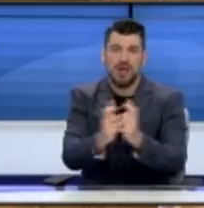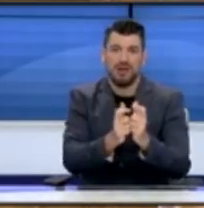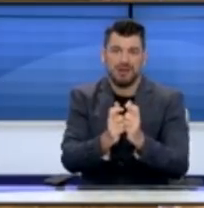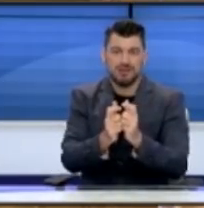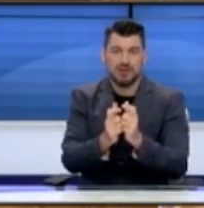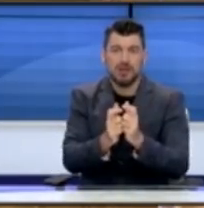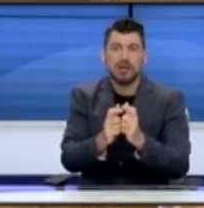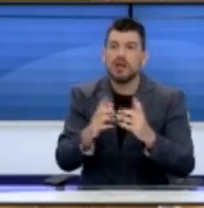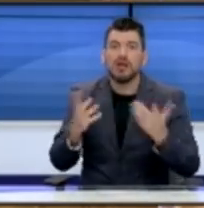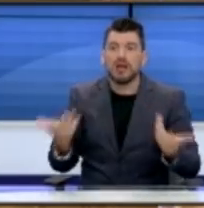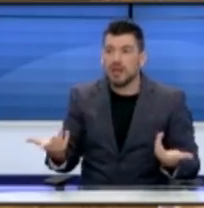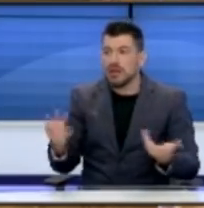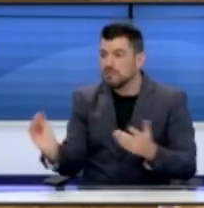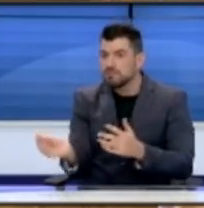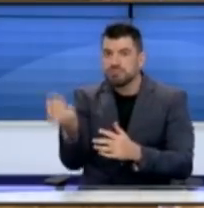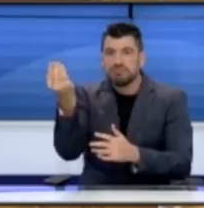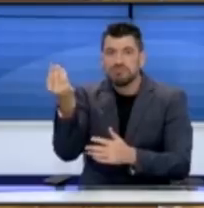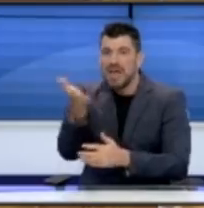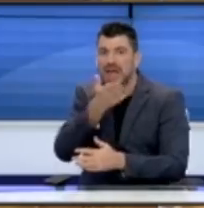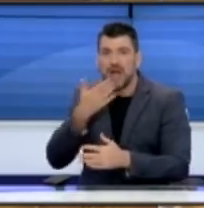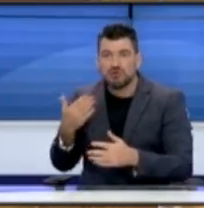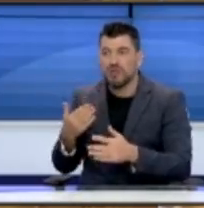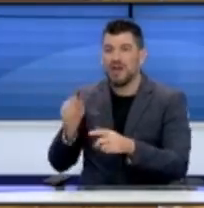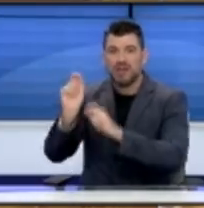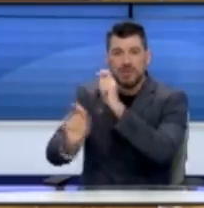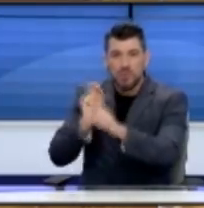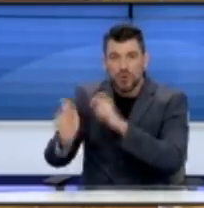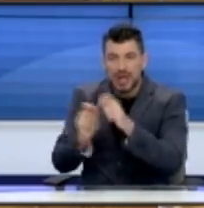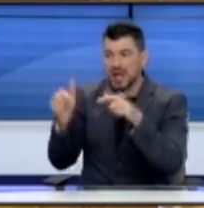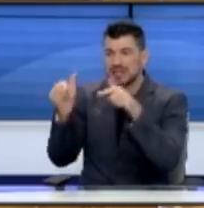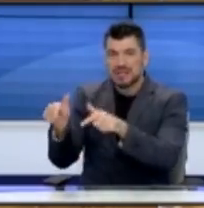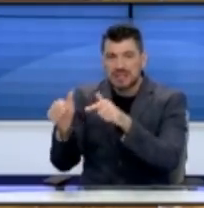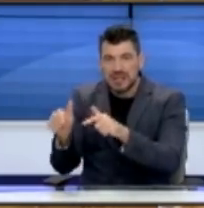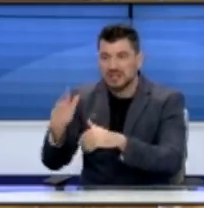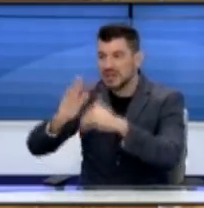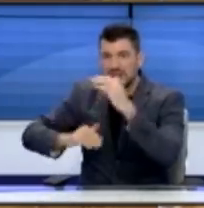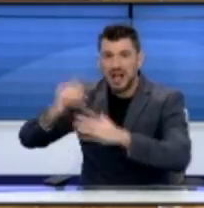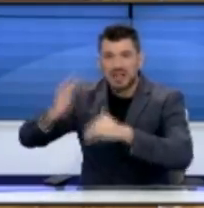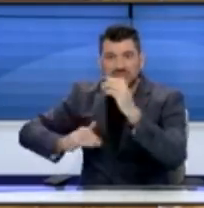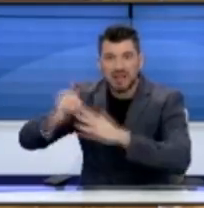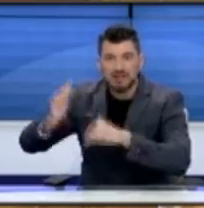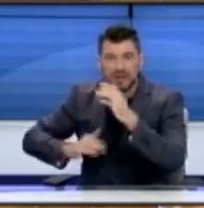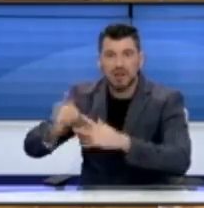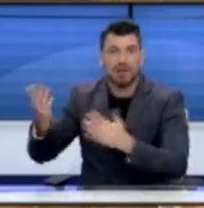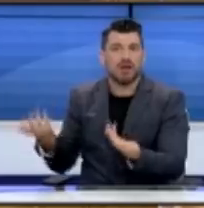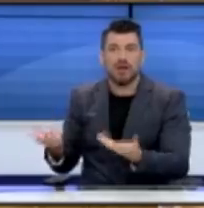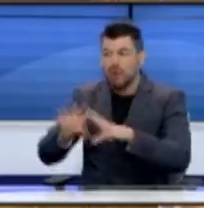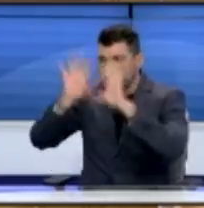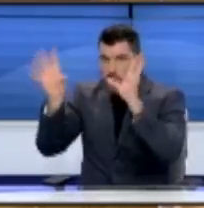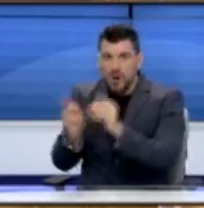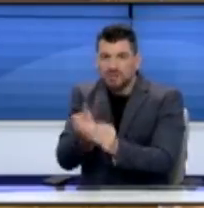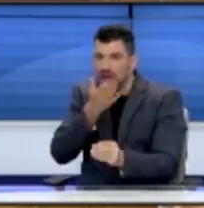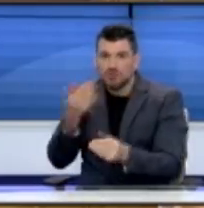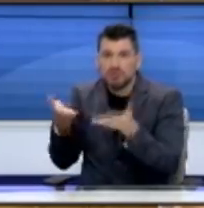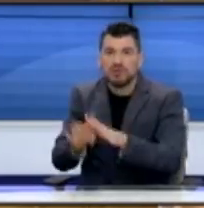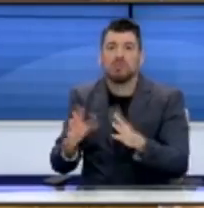της, ή αυτά που προκύπτουν για τη δημιουργία, τη συντήρηση, την κατασκευή καλλιεργήσιμων εδαφών, βοσκοτοπιών και